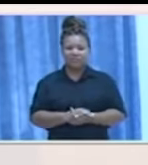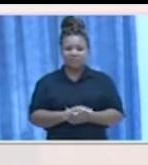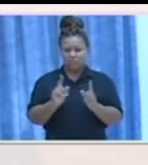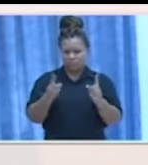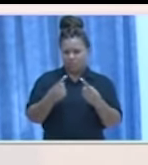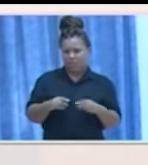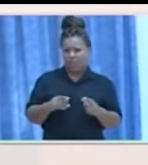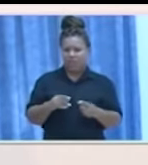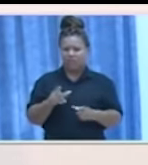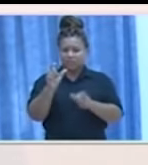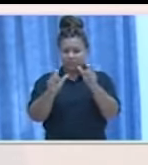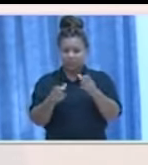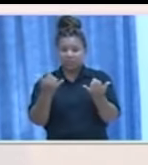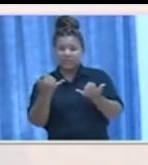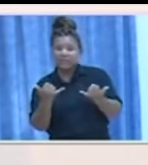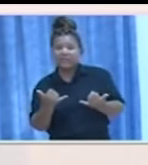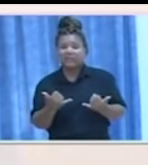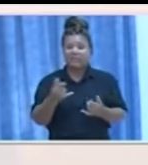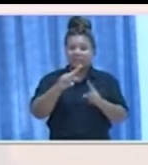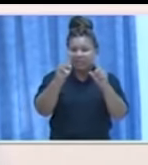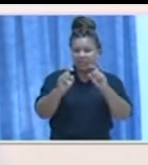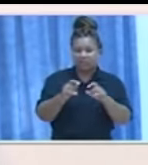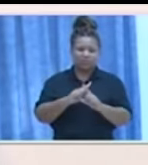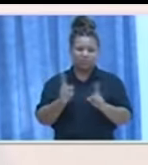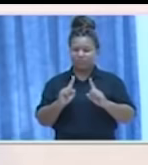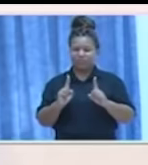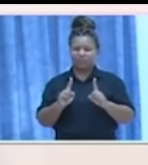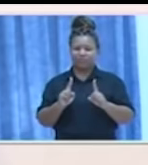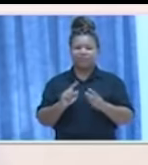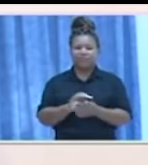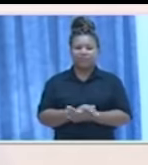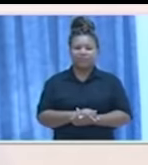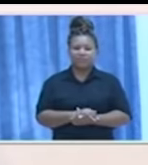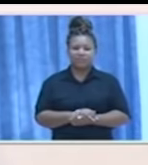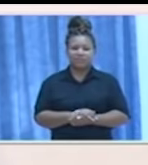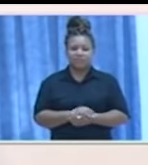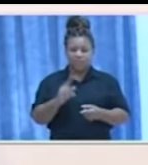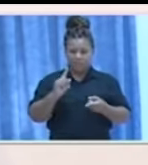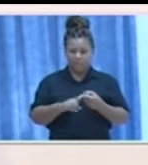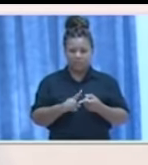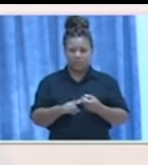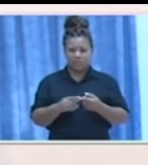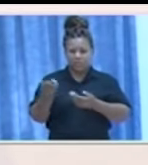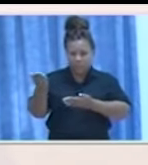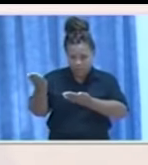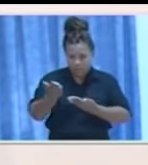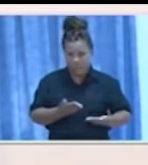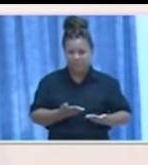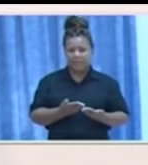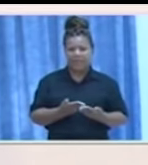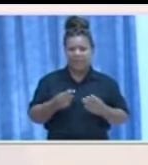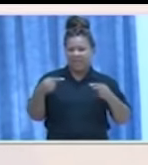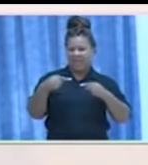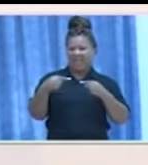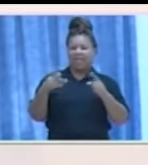connaissons des gens qui ne parlent pas de l'équipe de la monde. Et nous sommes contents qui ne pas stigmatiser contre nous. À cause